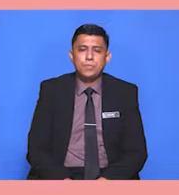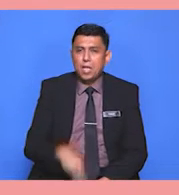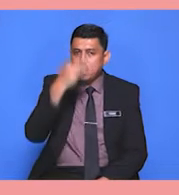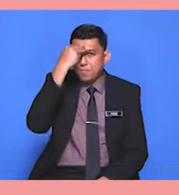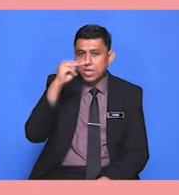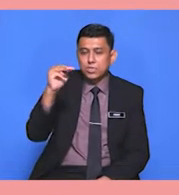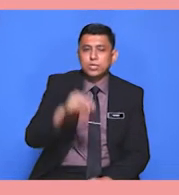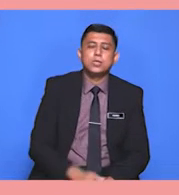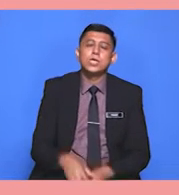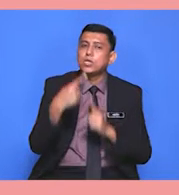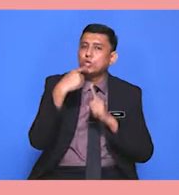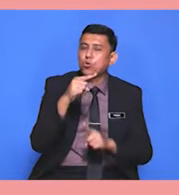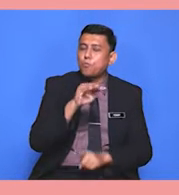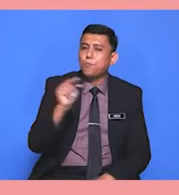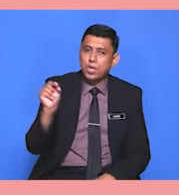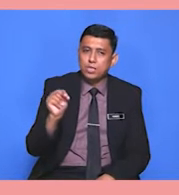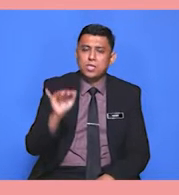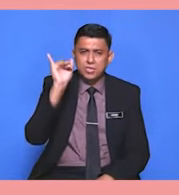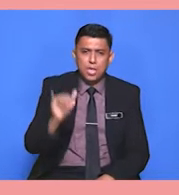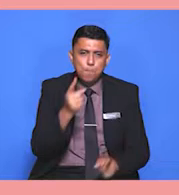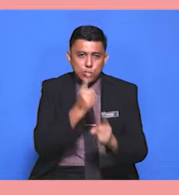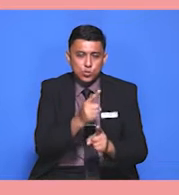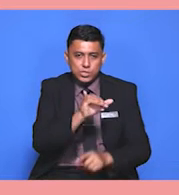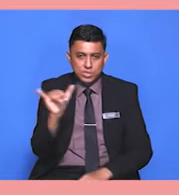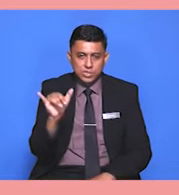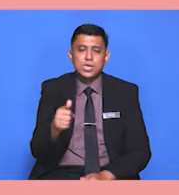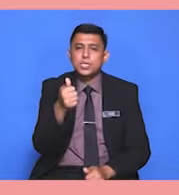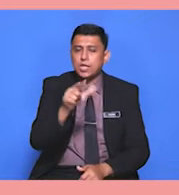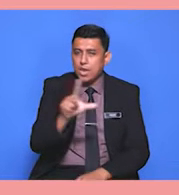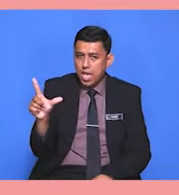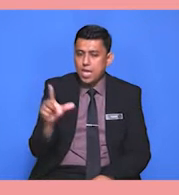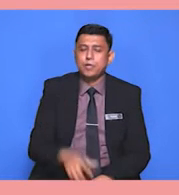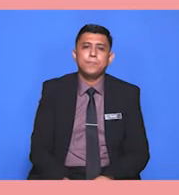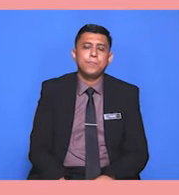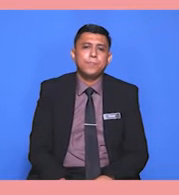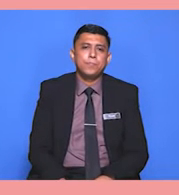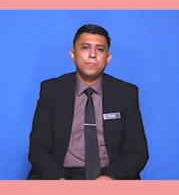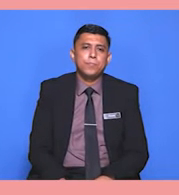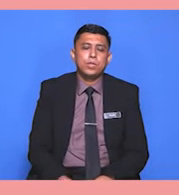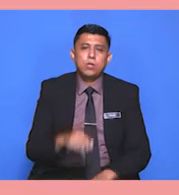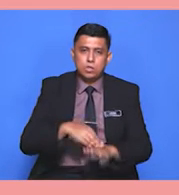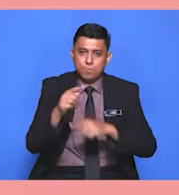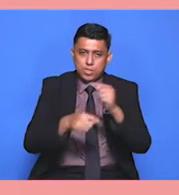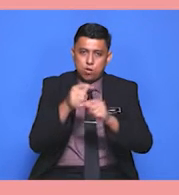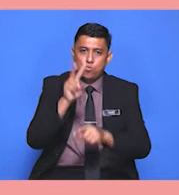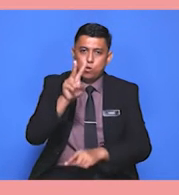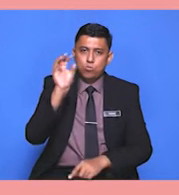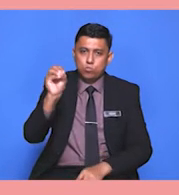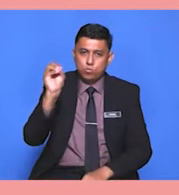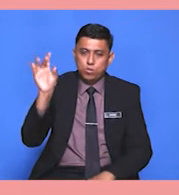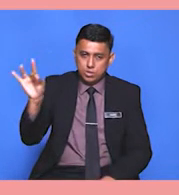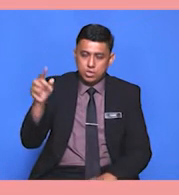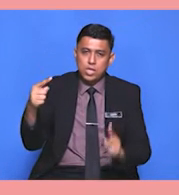Maka, jawapan yang sepatutnya ialah pada tahun 2008